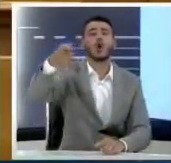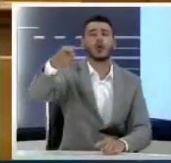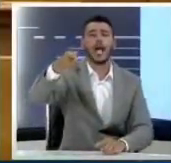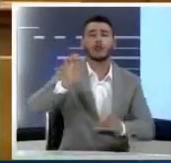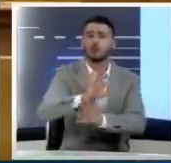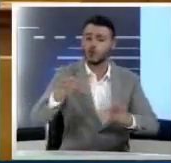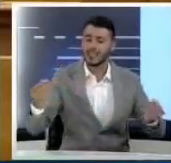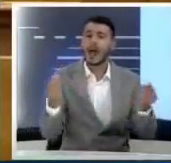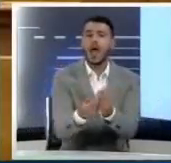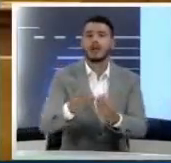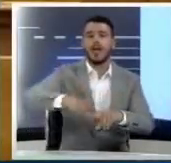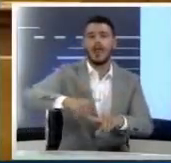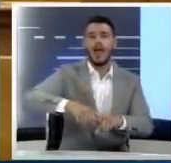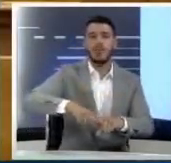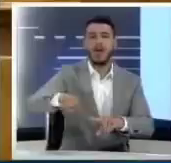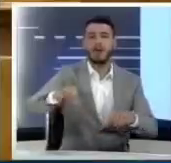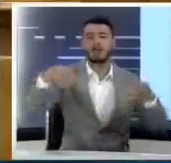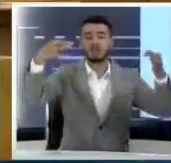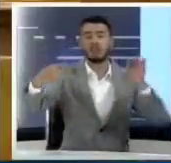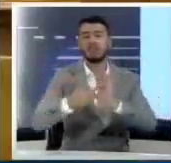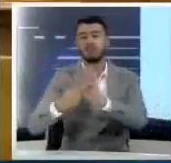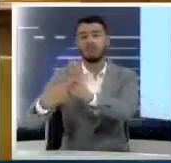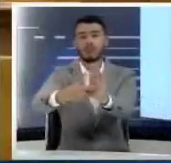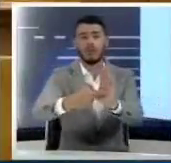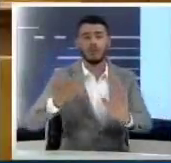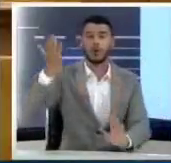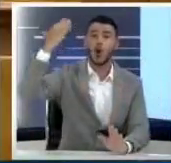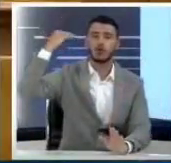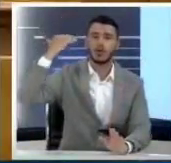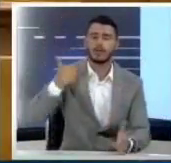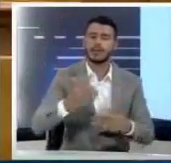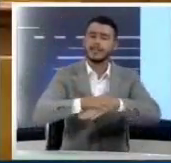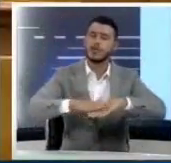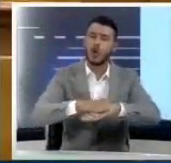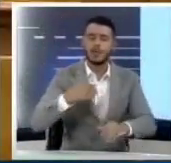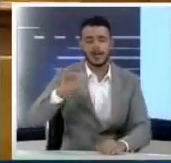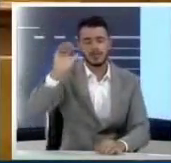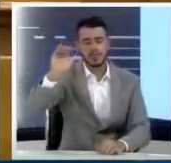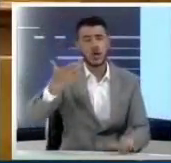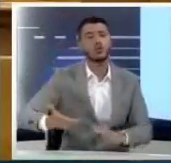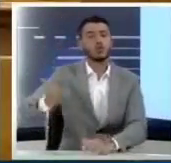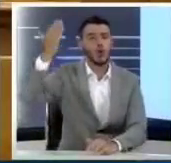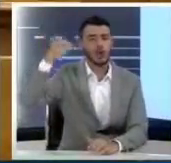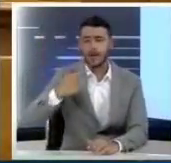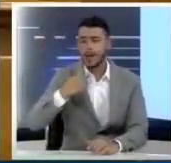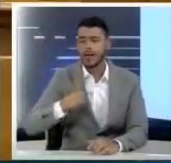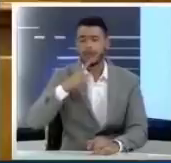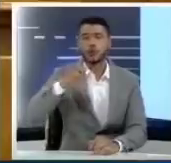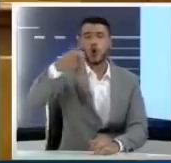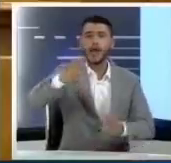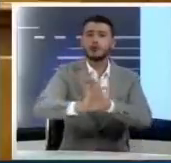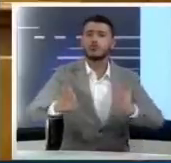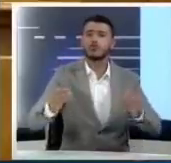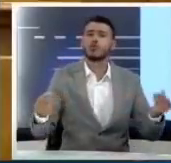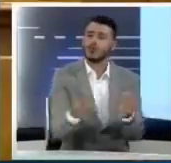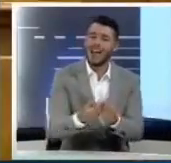αυτό στη μούρη μας. Μπορώ να κάνω μια ερώτηση. Αφού ήταν βιώσιμο το χρέος, γιατί θα μας